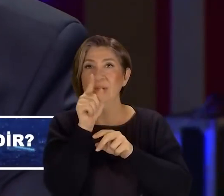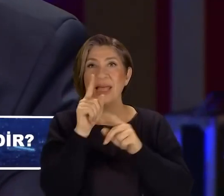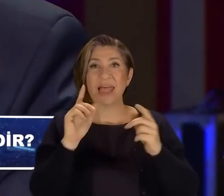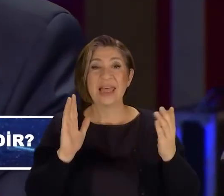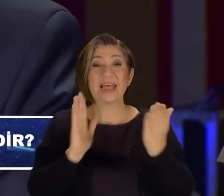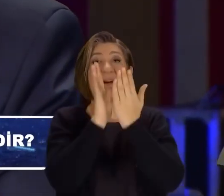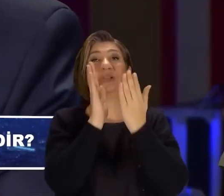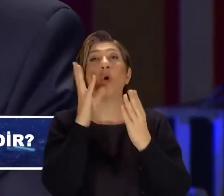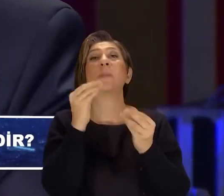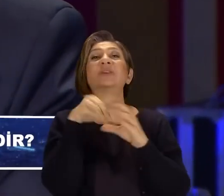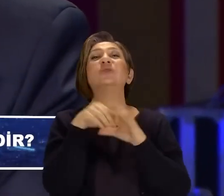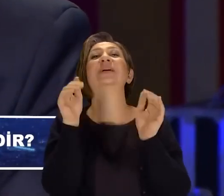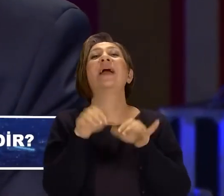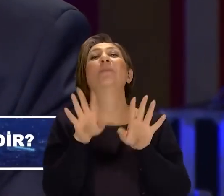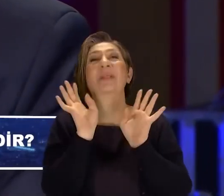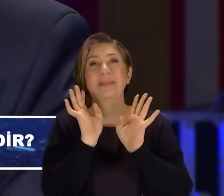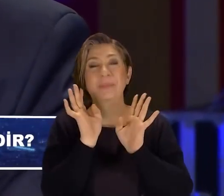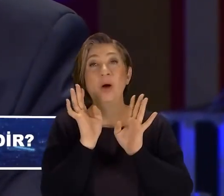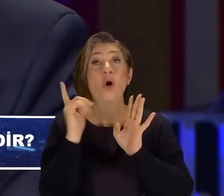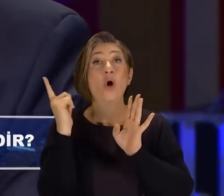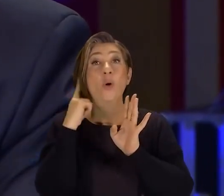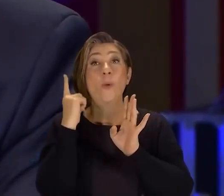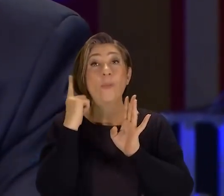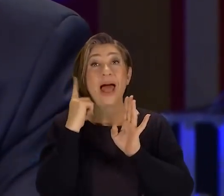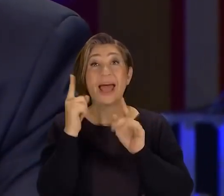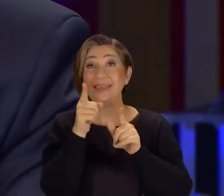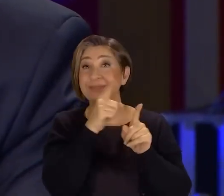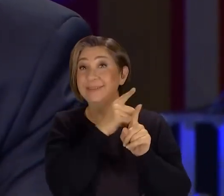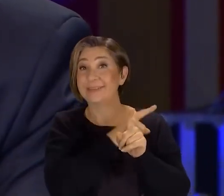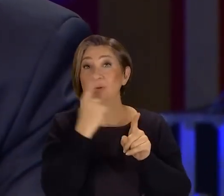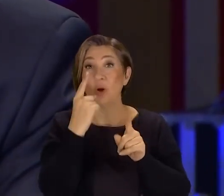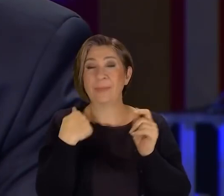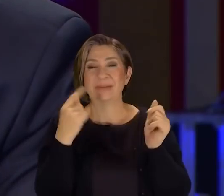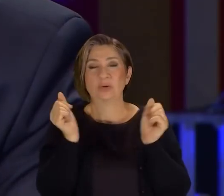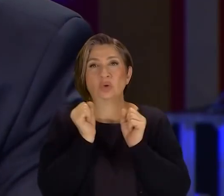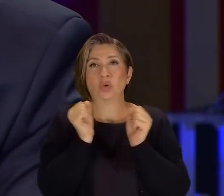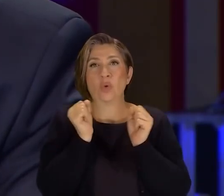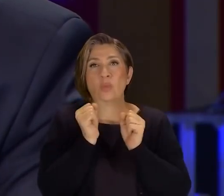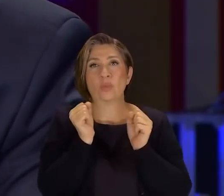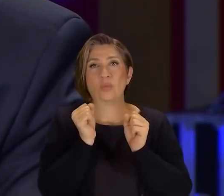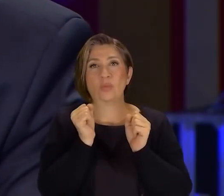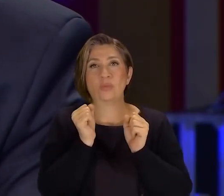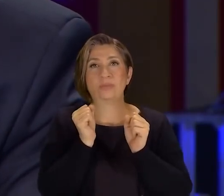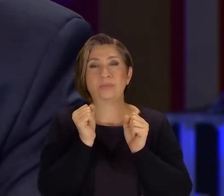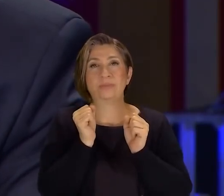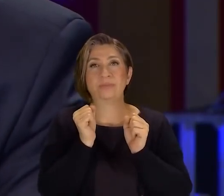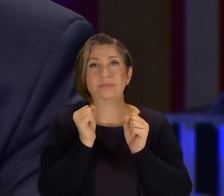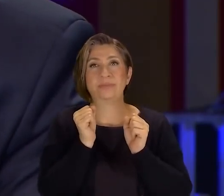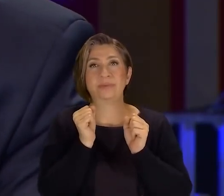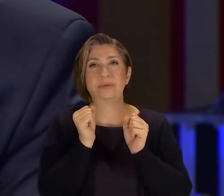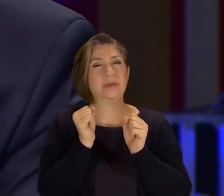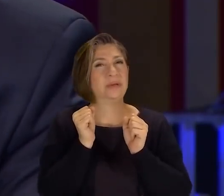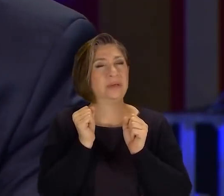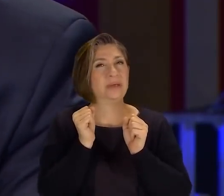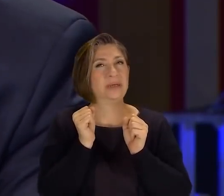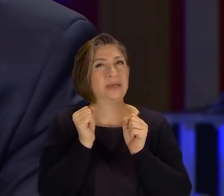itiraz etmeye falan gelmedim de. Popüler şeylere karşı biraz soğuğum. Yani popüler kısa